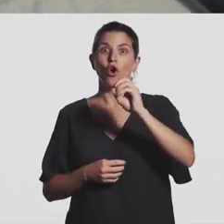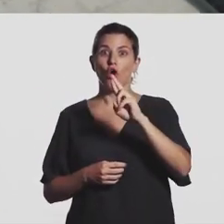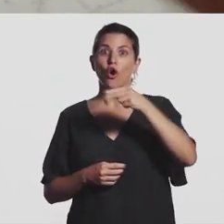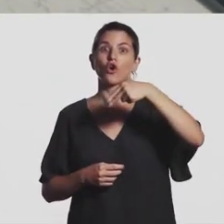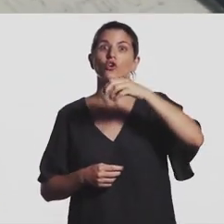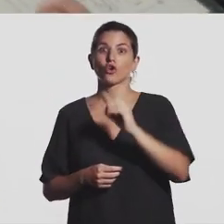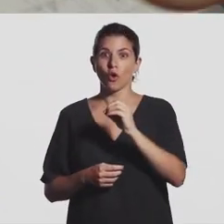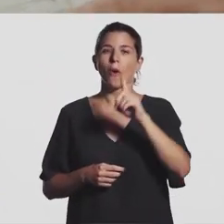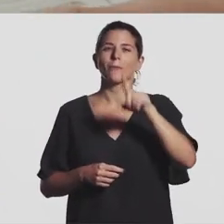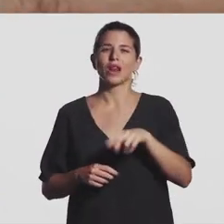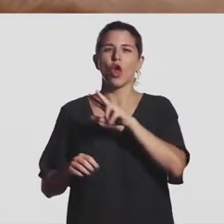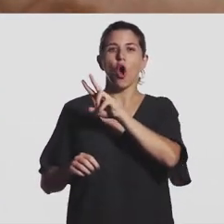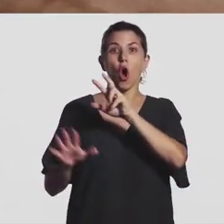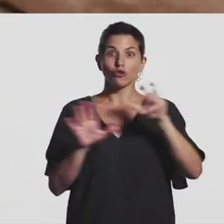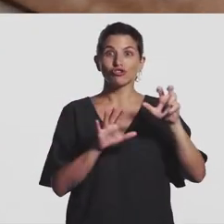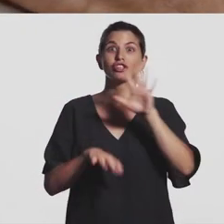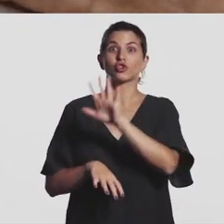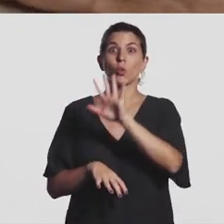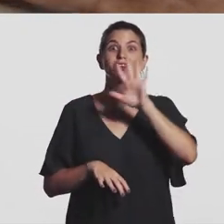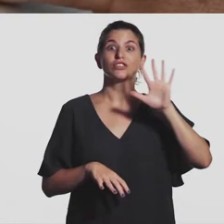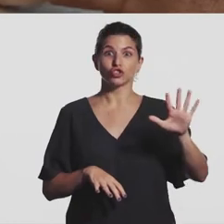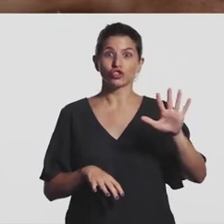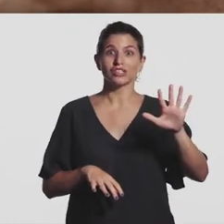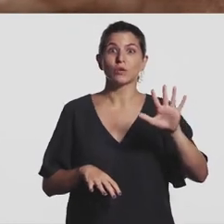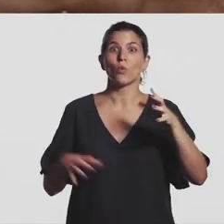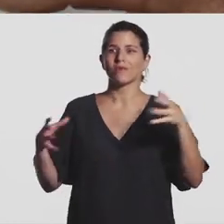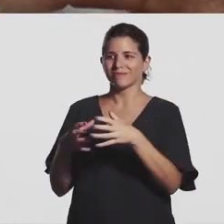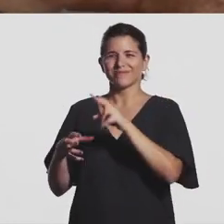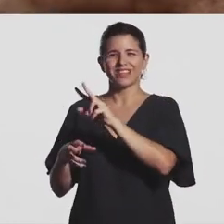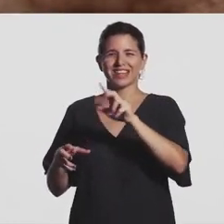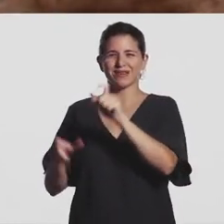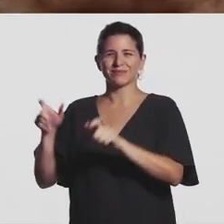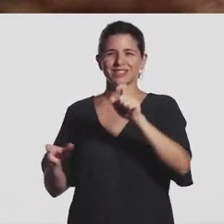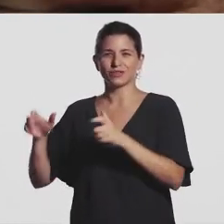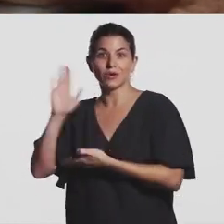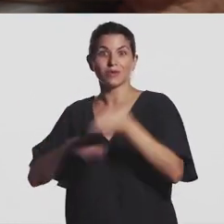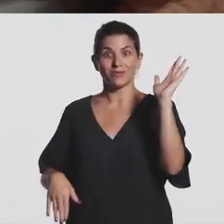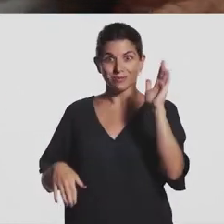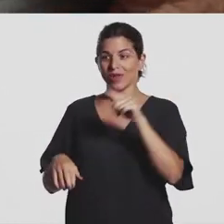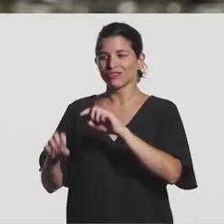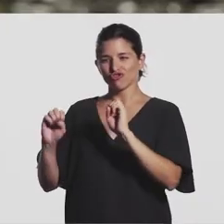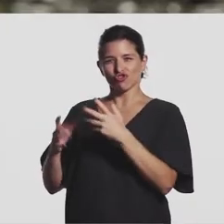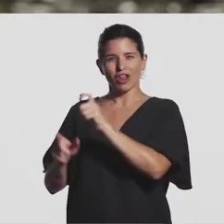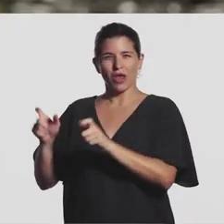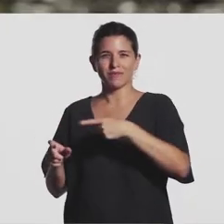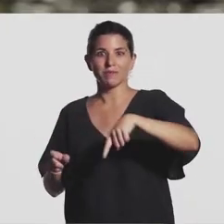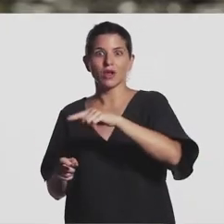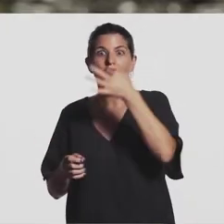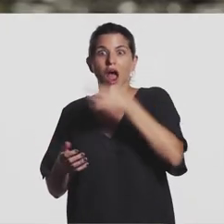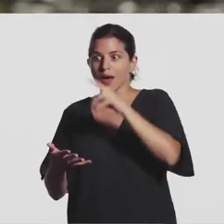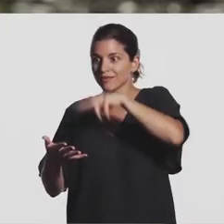Vogorno che in quegli anni, nell'855, sono partite 23 persone, 19 analfabete,